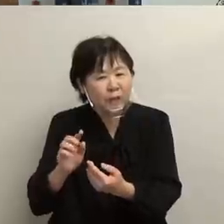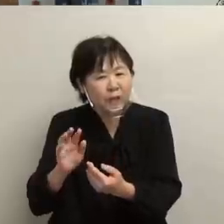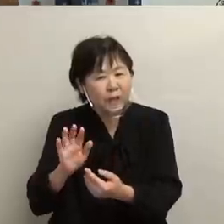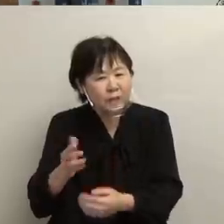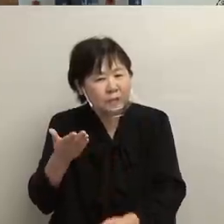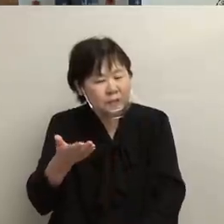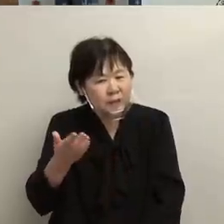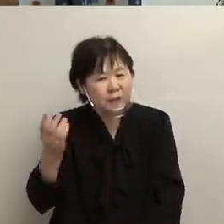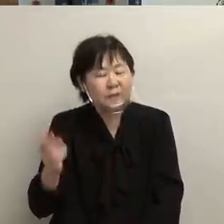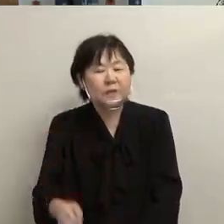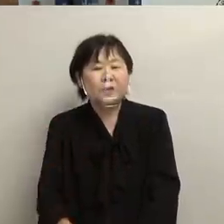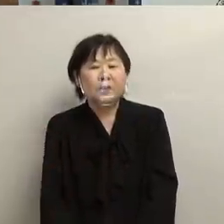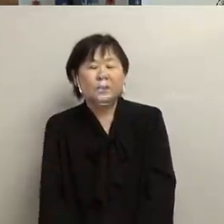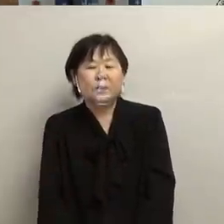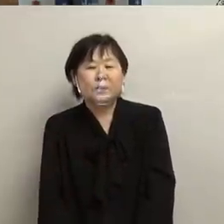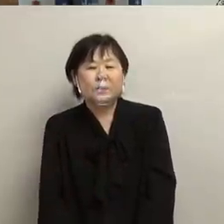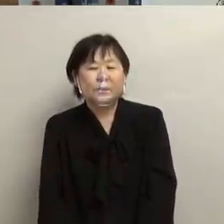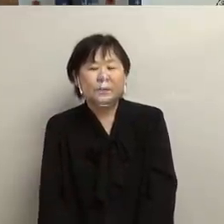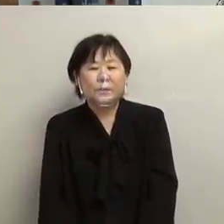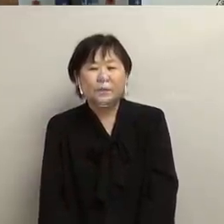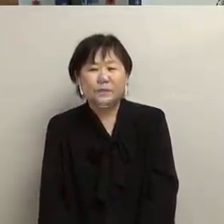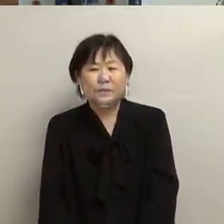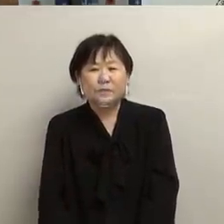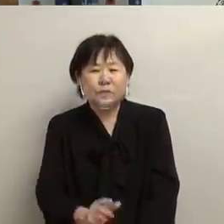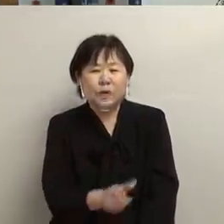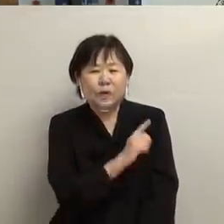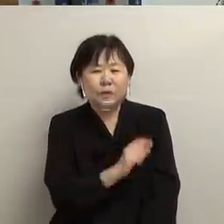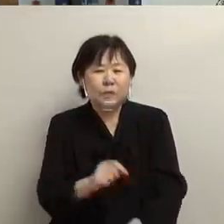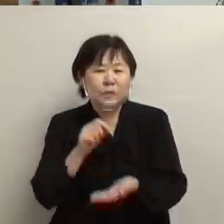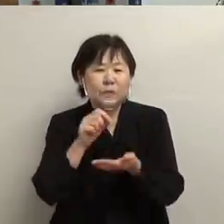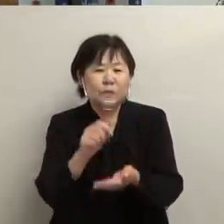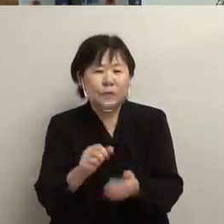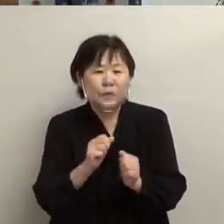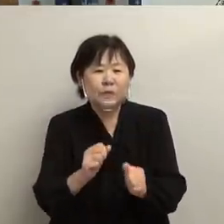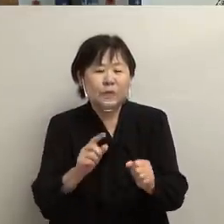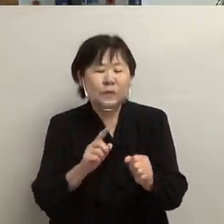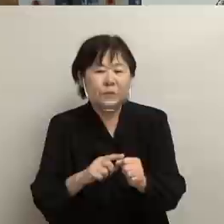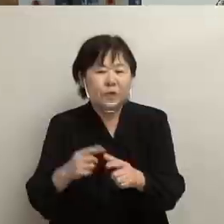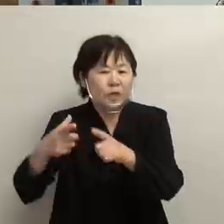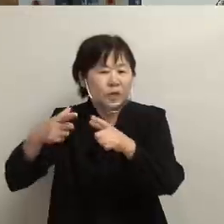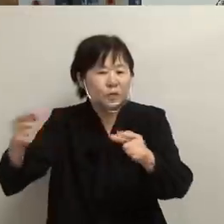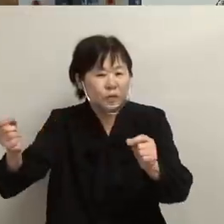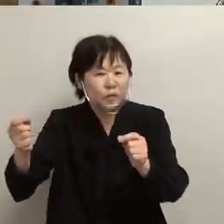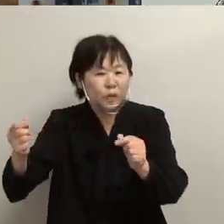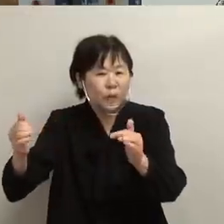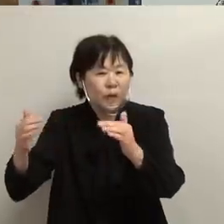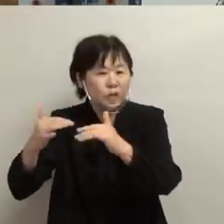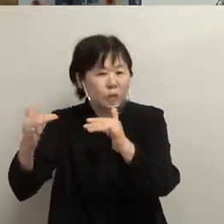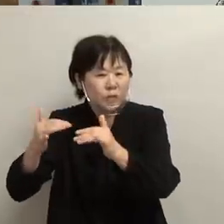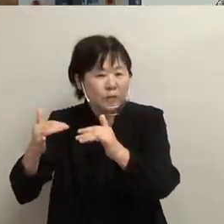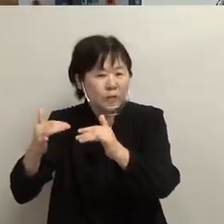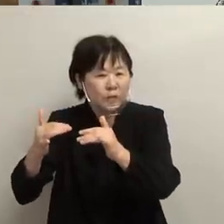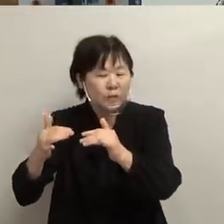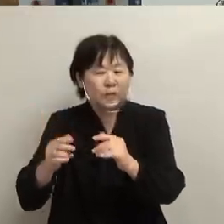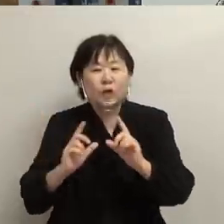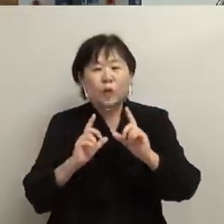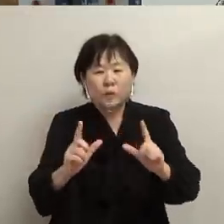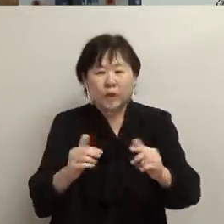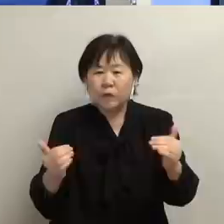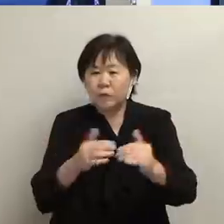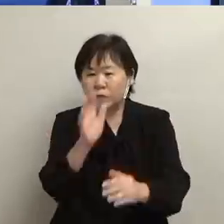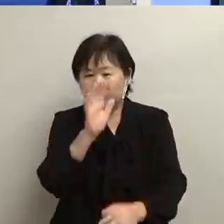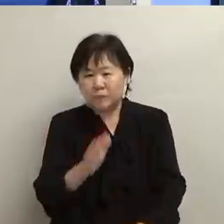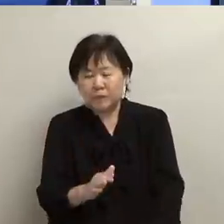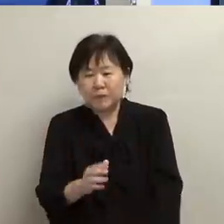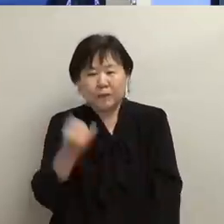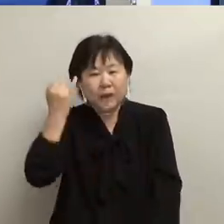かてインセンティブに前木彫りやるやるにあたって国となんか共有したりとかへマークいいとは協議してませんがなんとなく